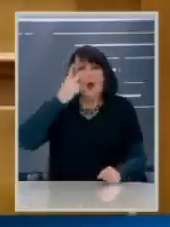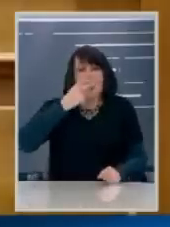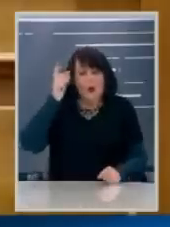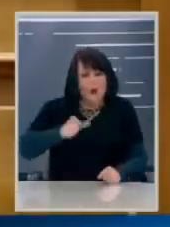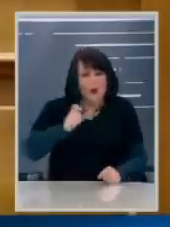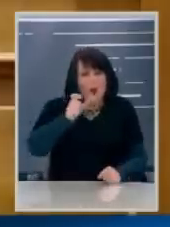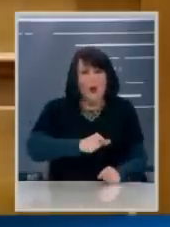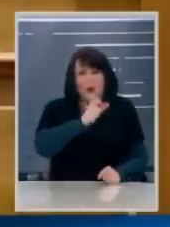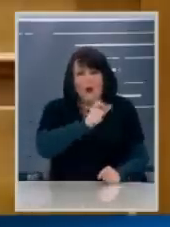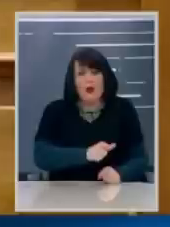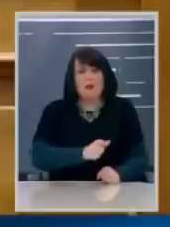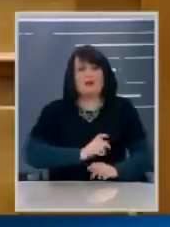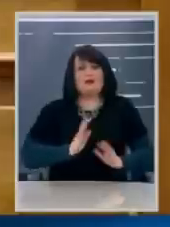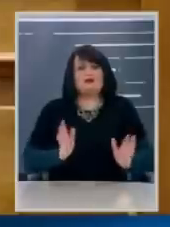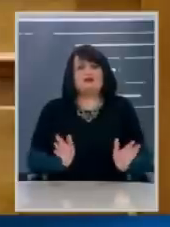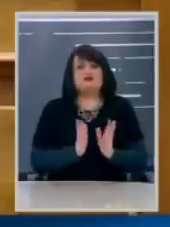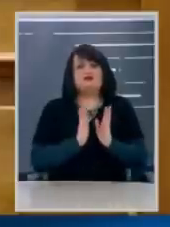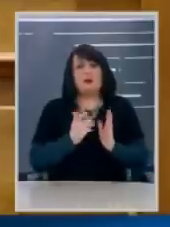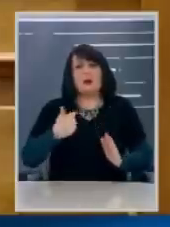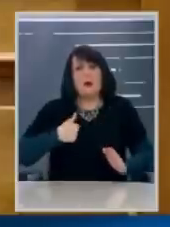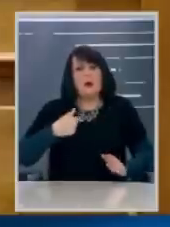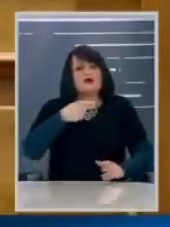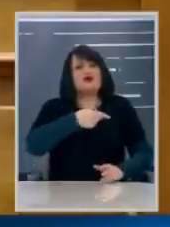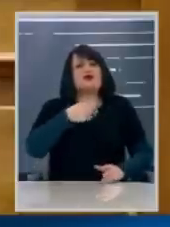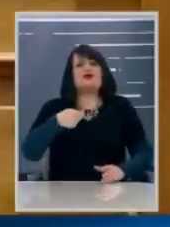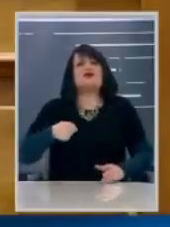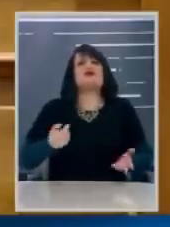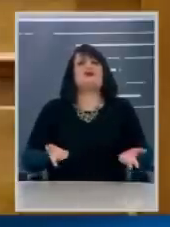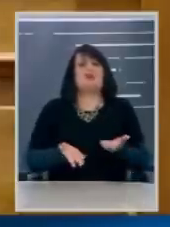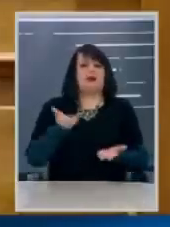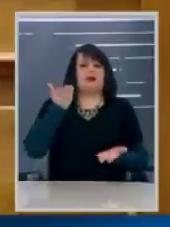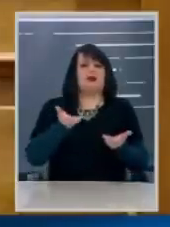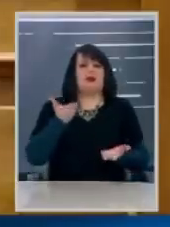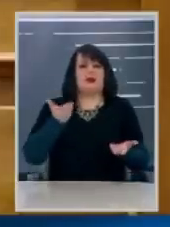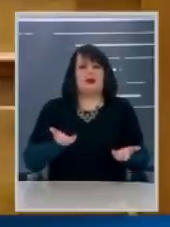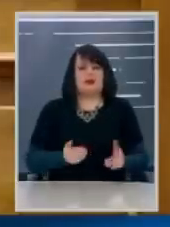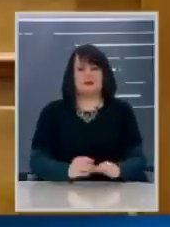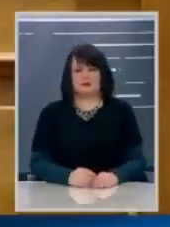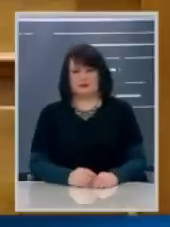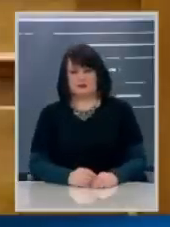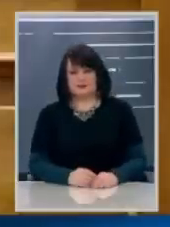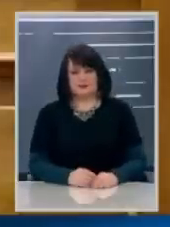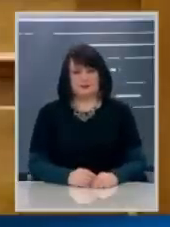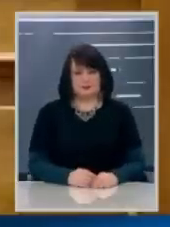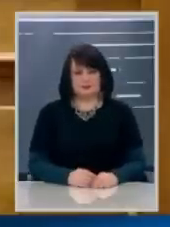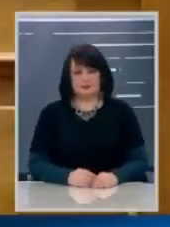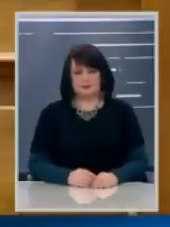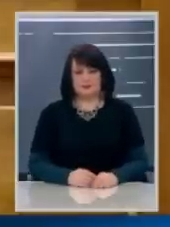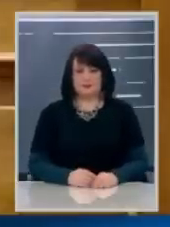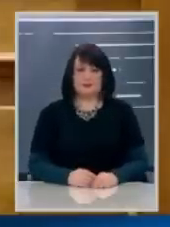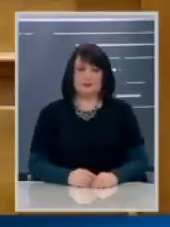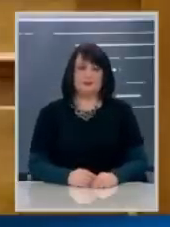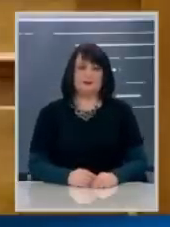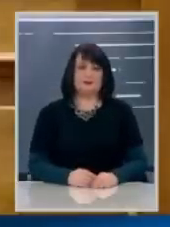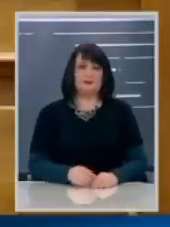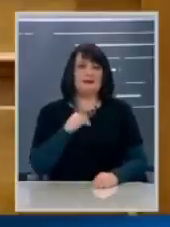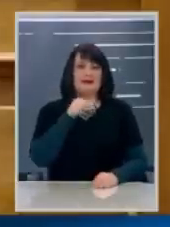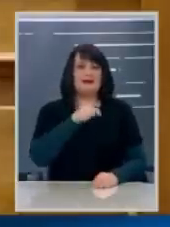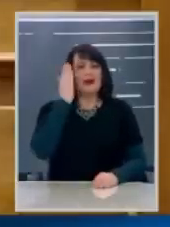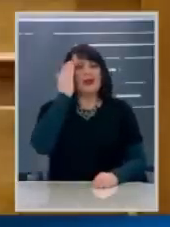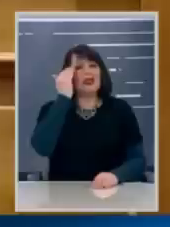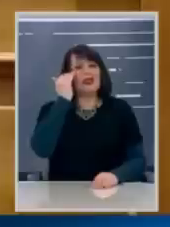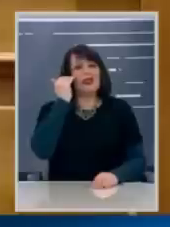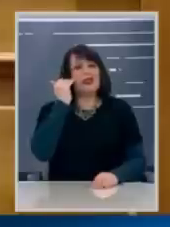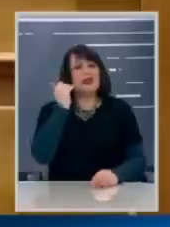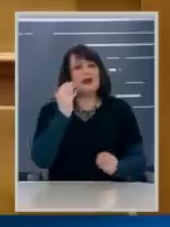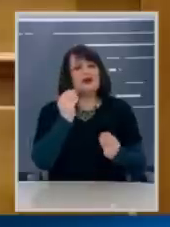βγάλει μια δημοσκόπηση ότι προηγείται ο άλλος. Και τι είναι αυτό, να χρησιμοποιείται ως τρόπος χειραγώγησης της